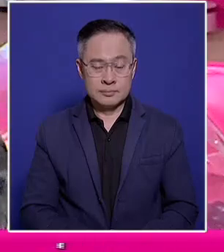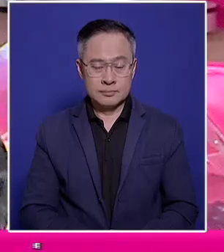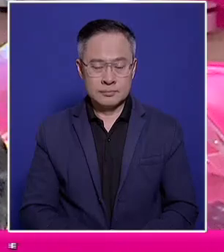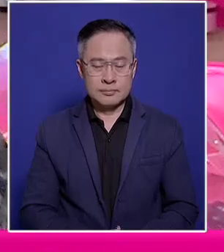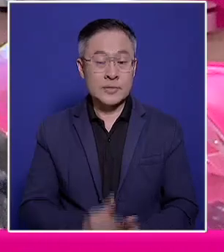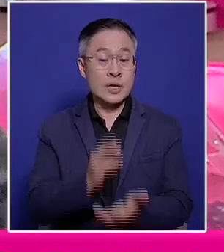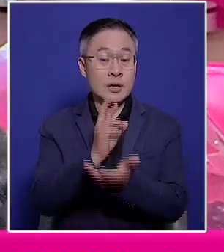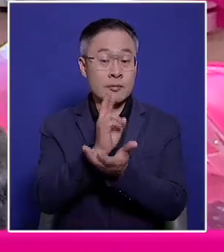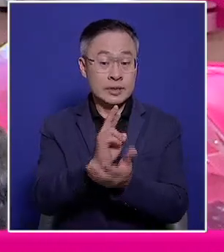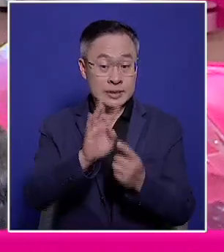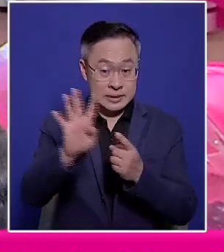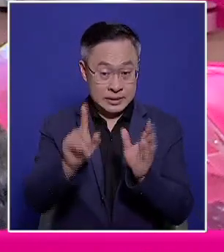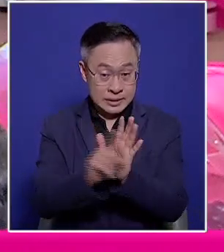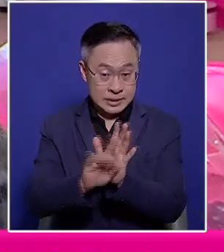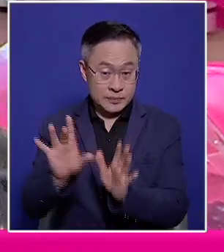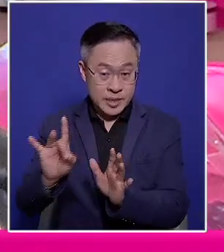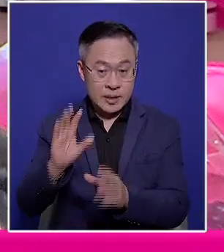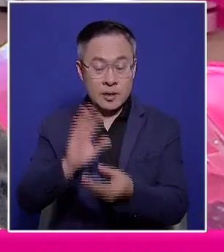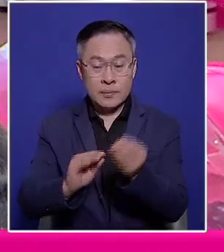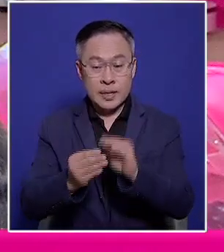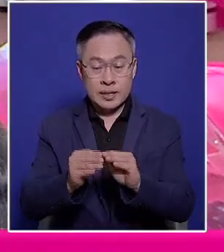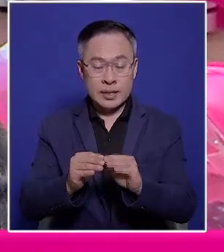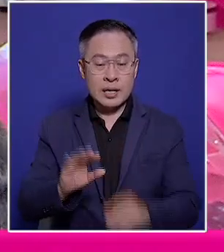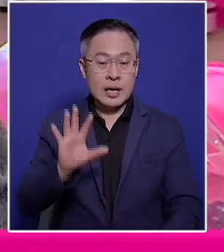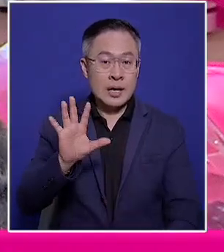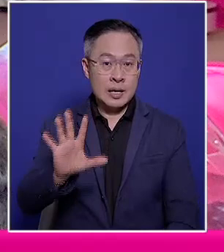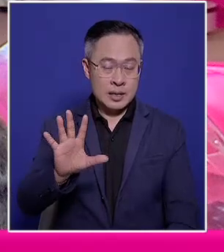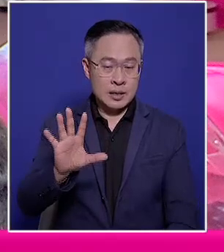อันดับที่4หมุนครั้งที่8เลขที่ออก